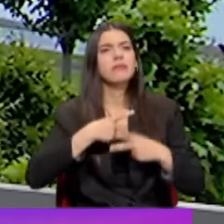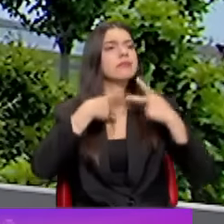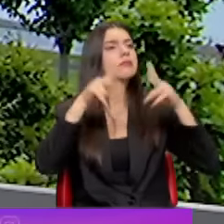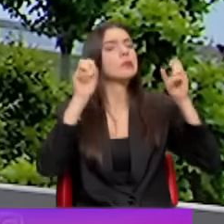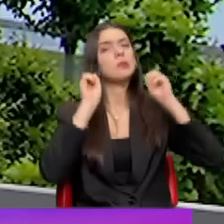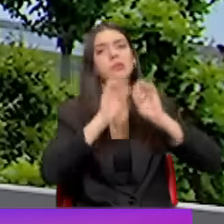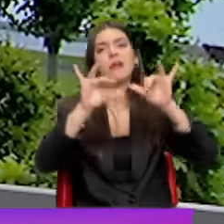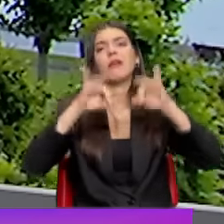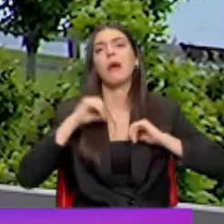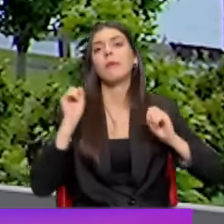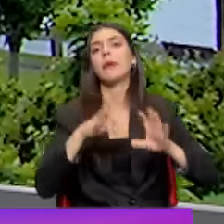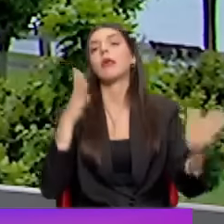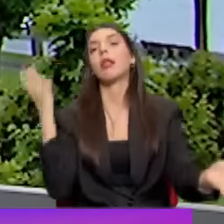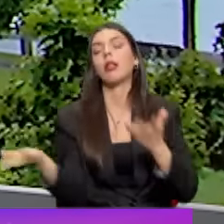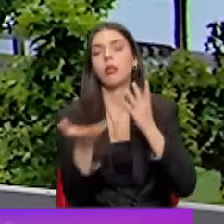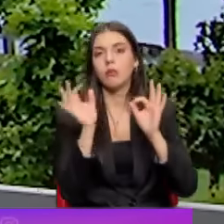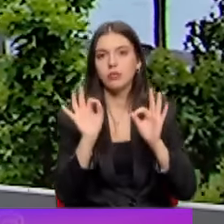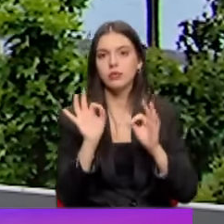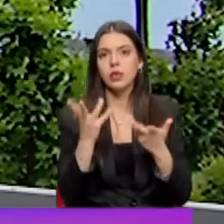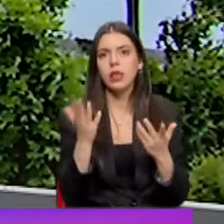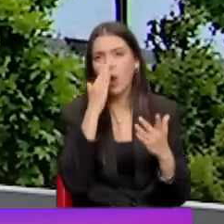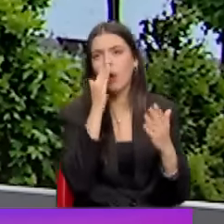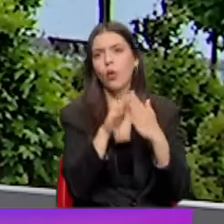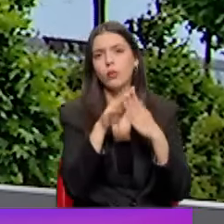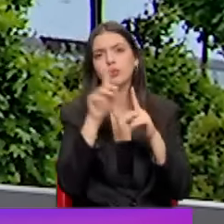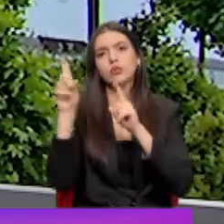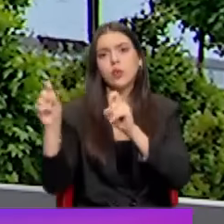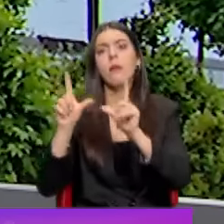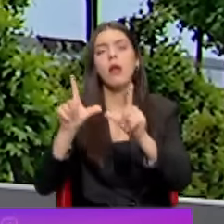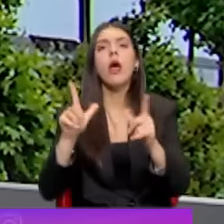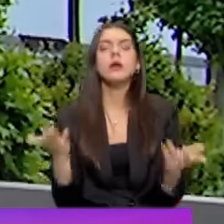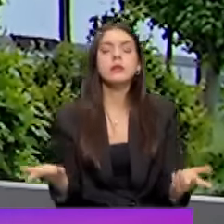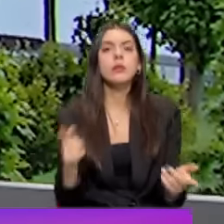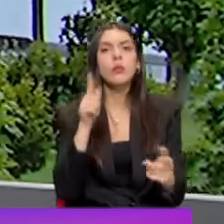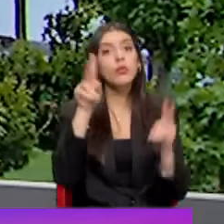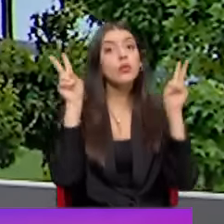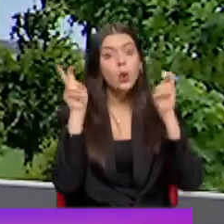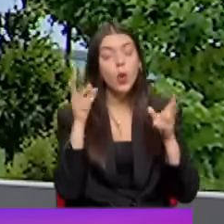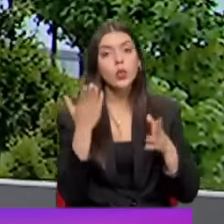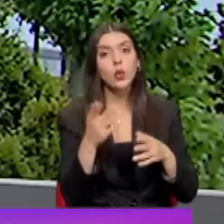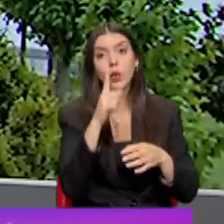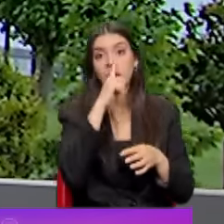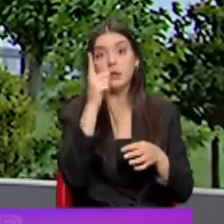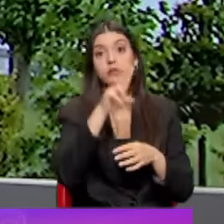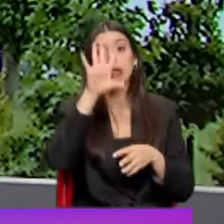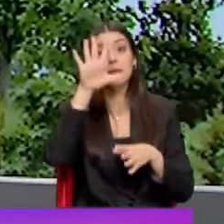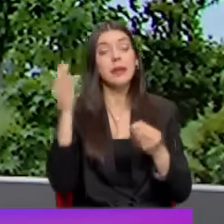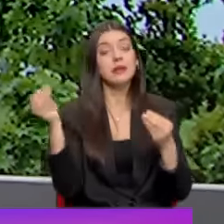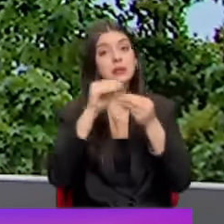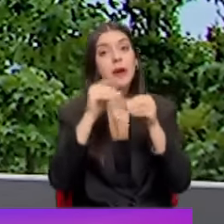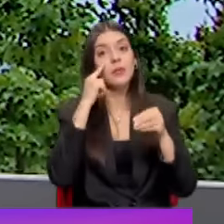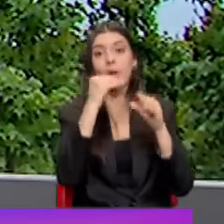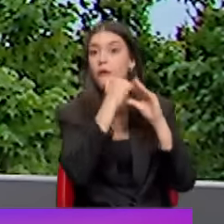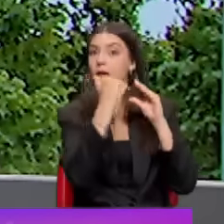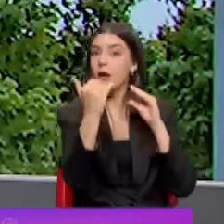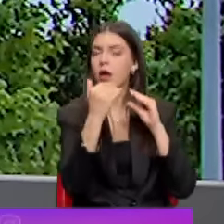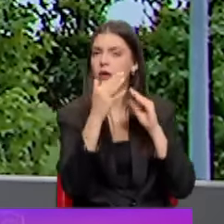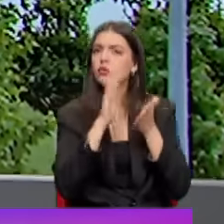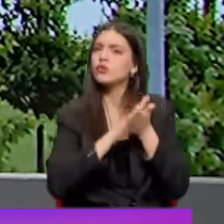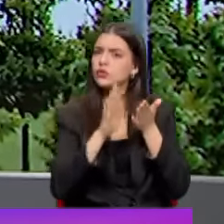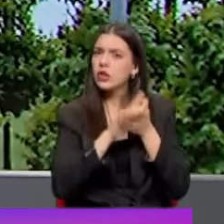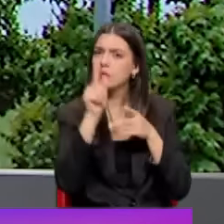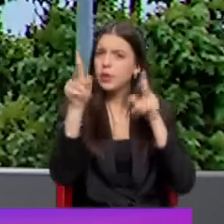denmiş ne kadar uyuluyor oldu ki zaten diye de sormak lazım yani bu mevzu acaba % 25 zam sınırıyla zaten çözülebilir